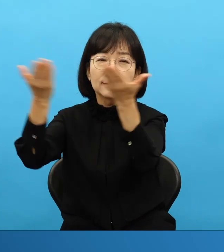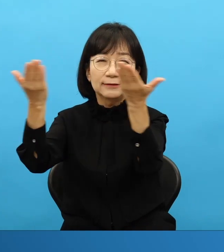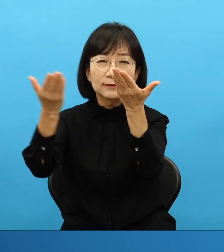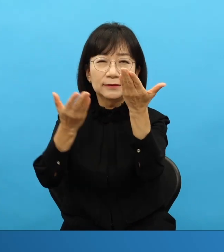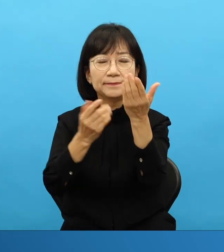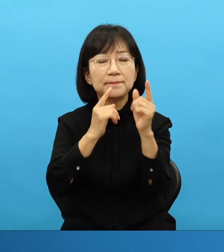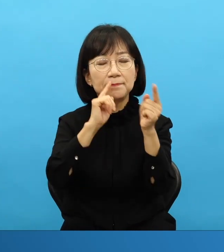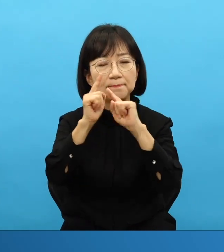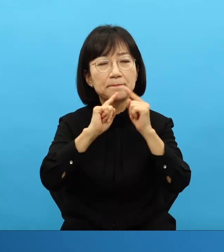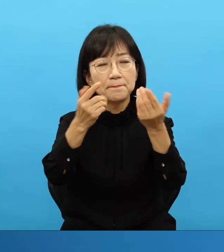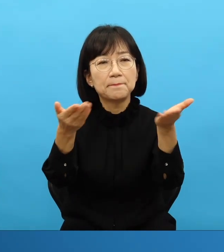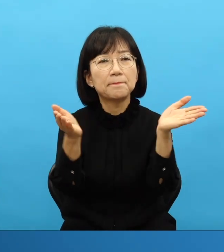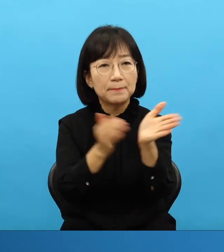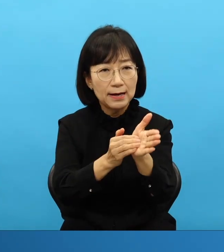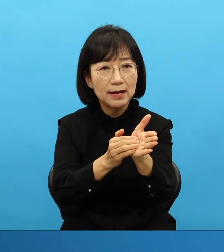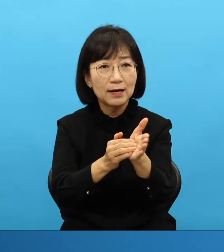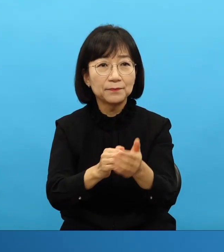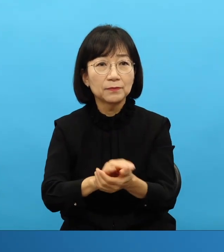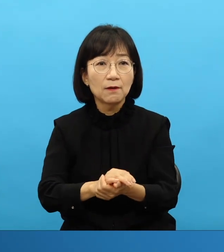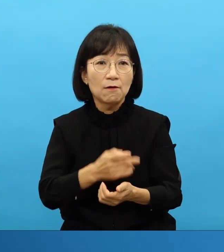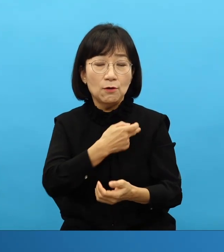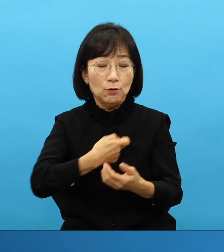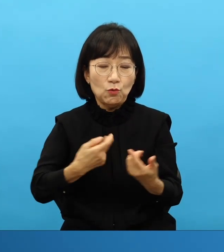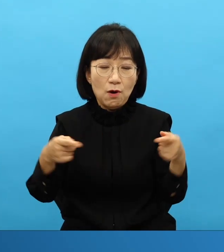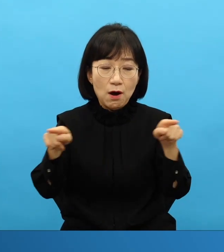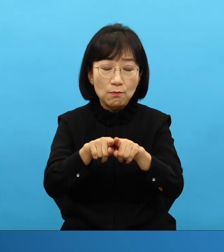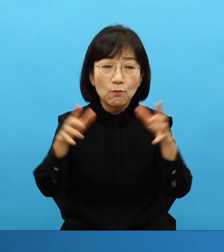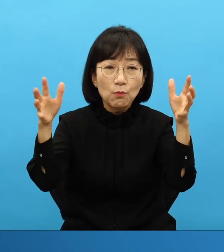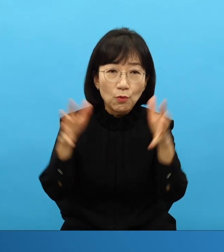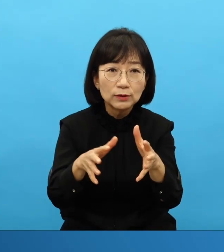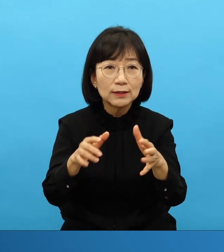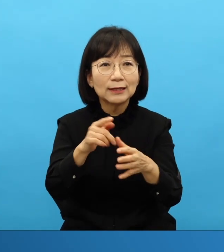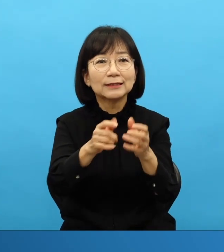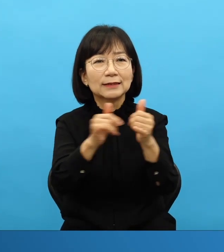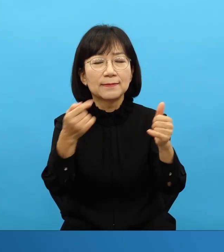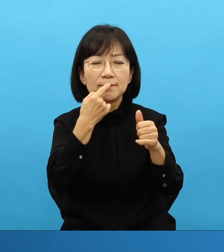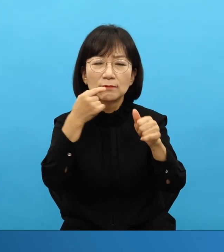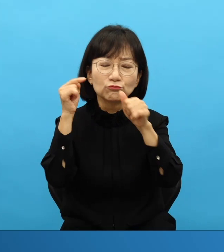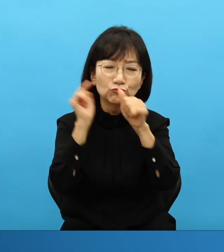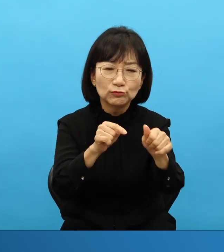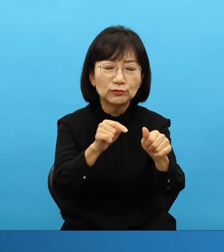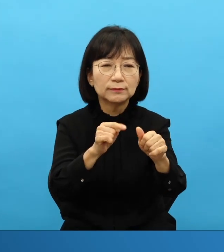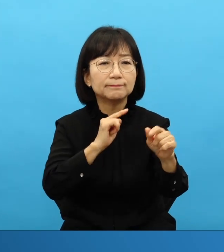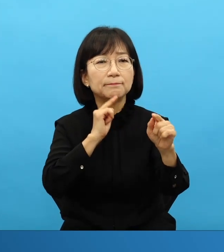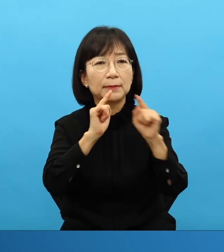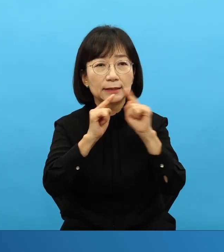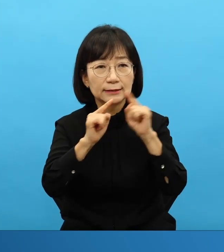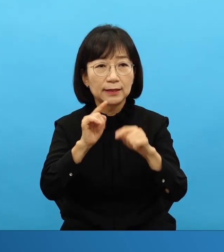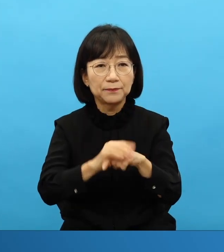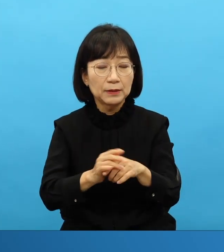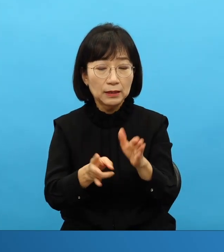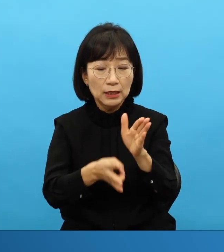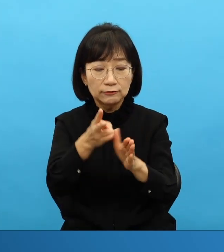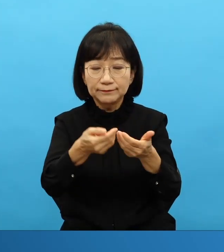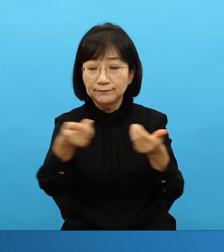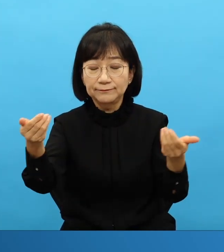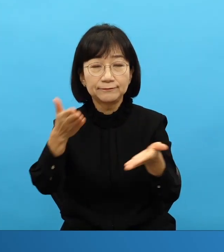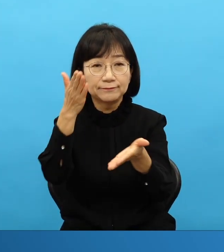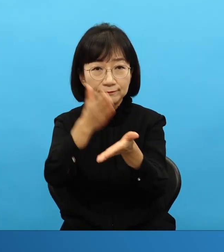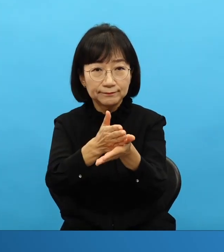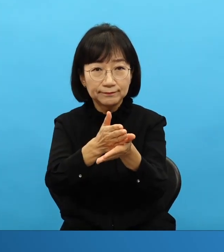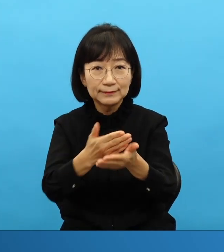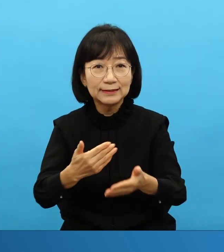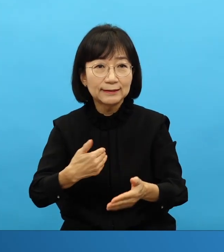일을 말씀하시니라. 사도와 함께 모이사 그들에게 분부하여 이르시되 예루살렘을 떠나지